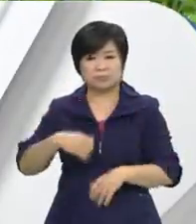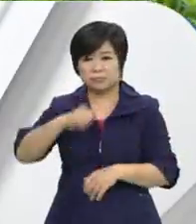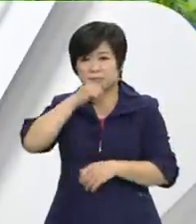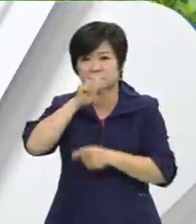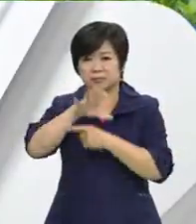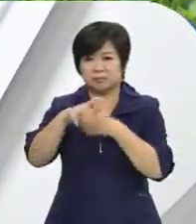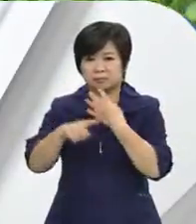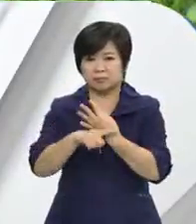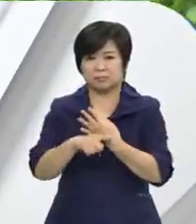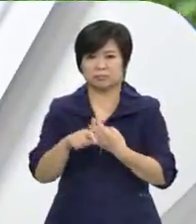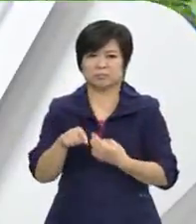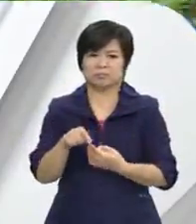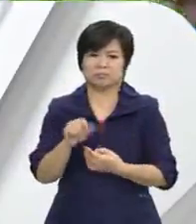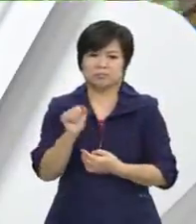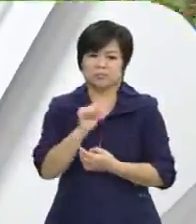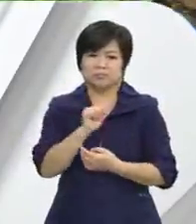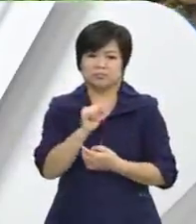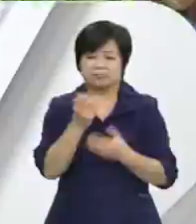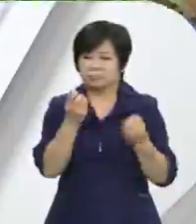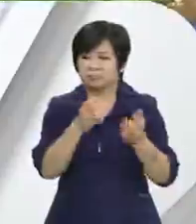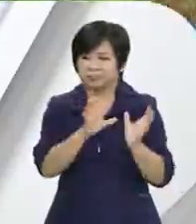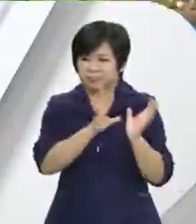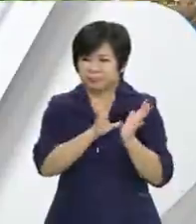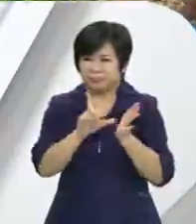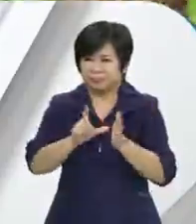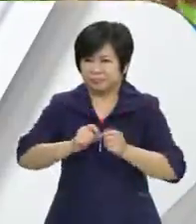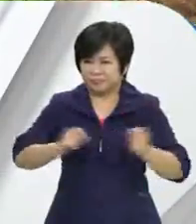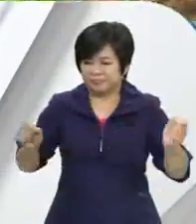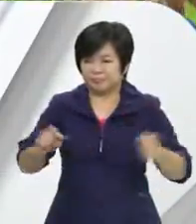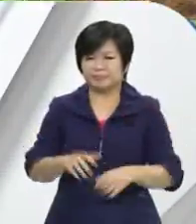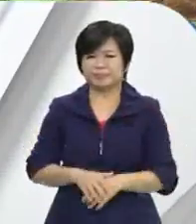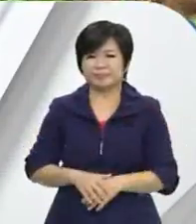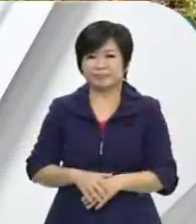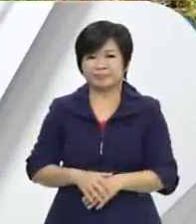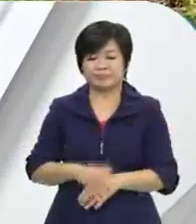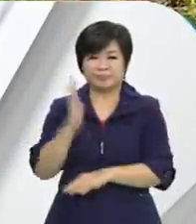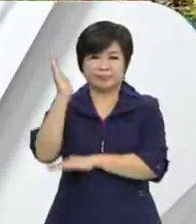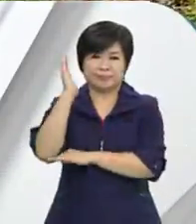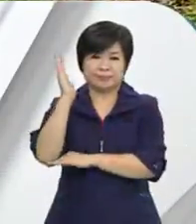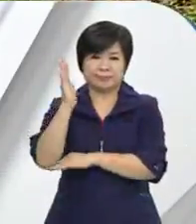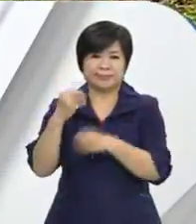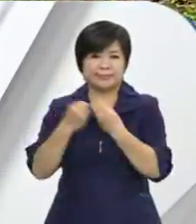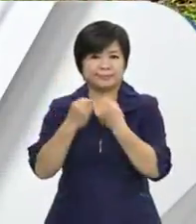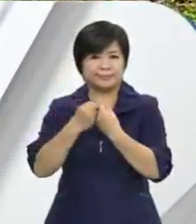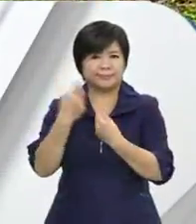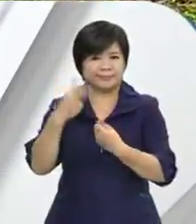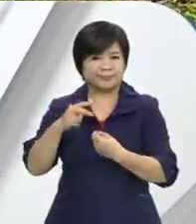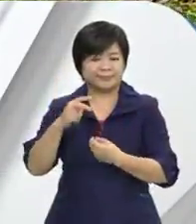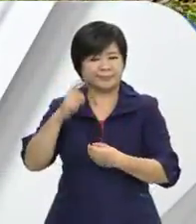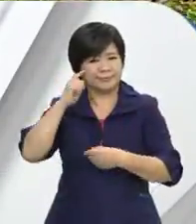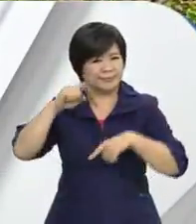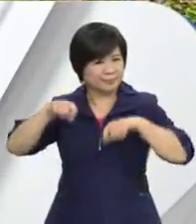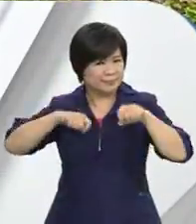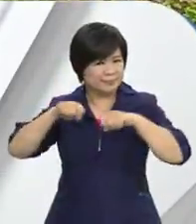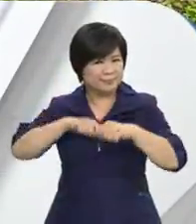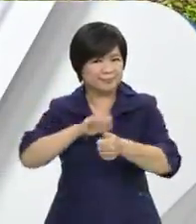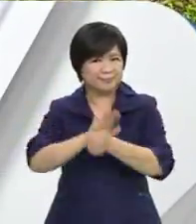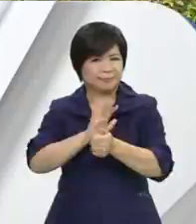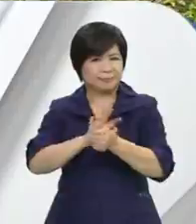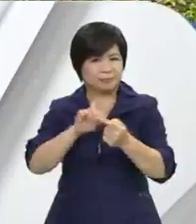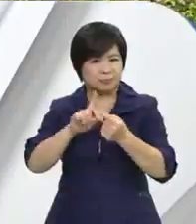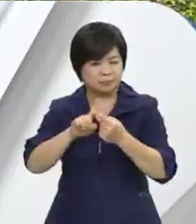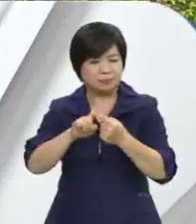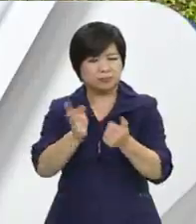农业根本负担不了从时间抢工人，所以政府还可以经常办法来解决农村人力的问